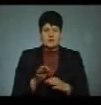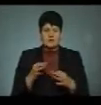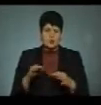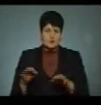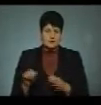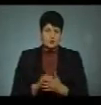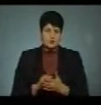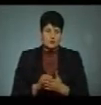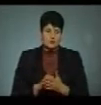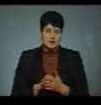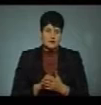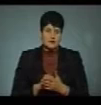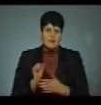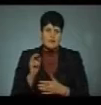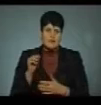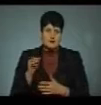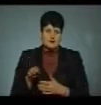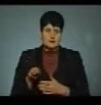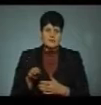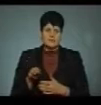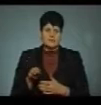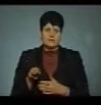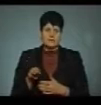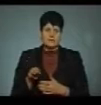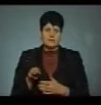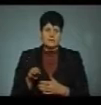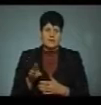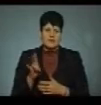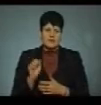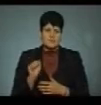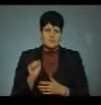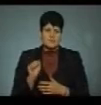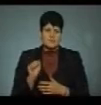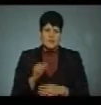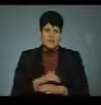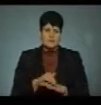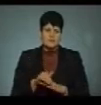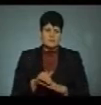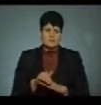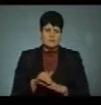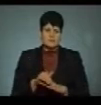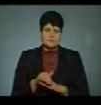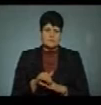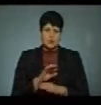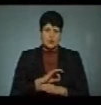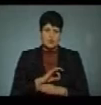документи, тобто акт та ордер на видалення, на адресу